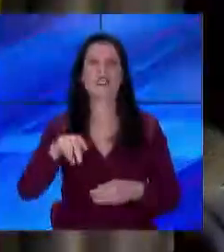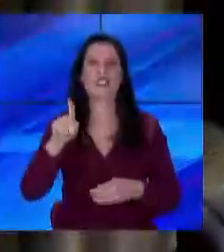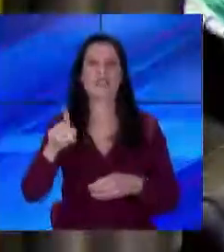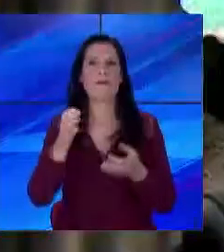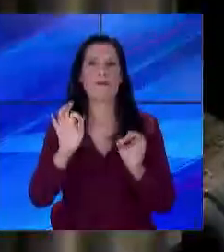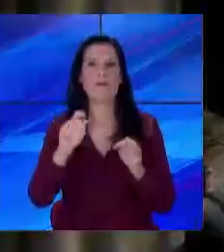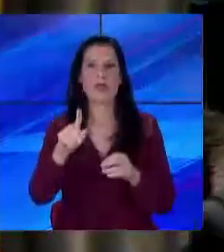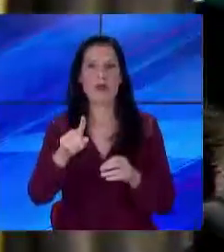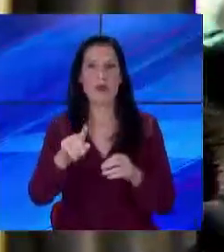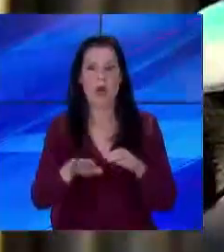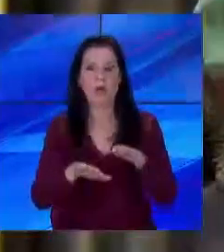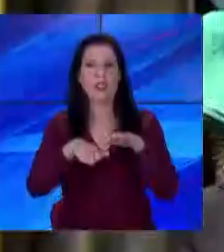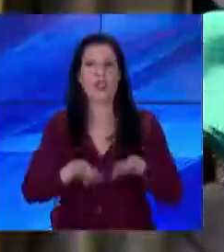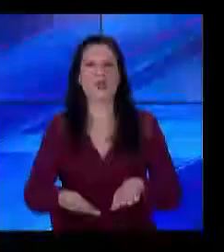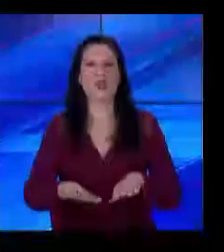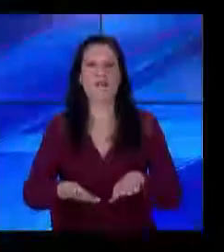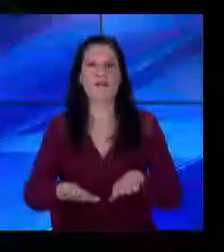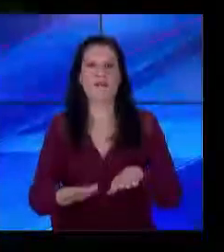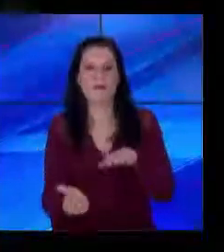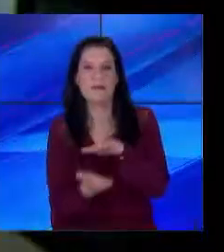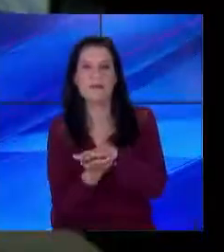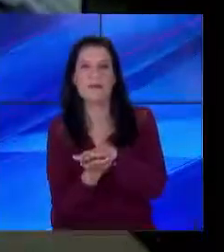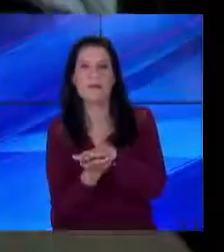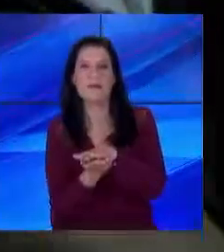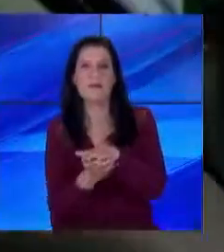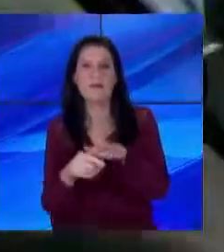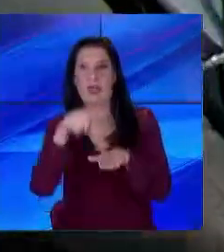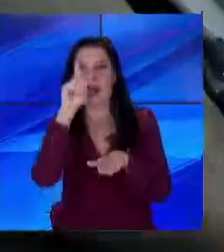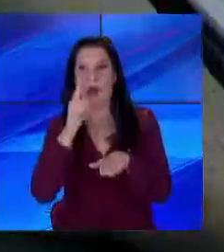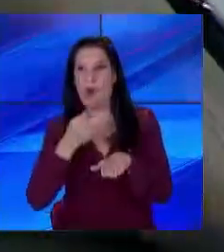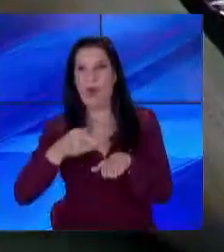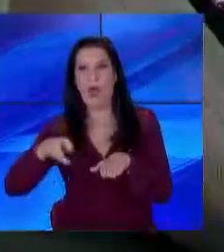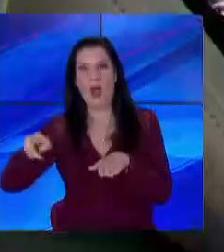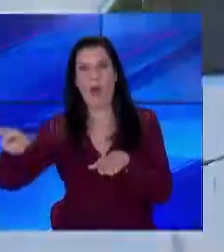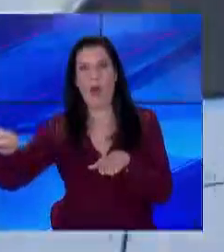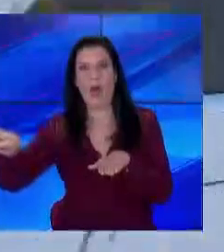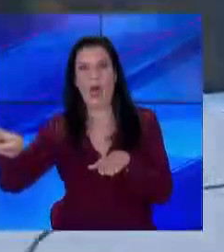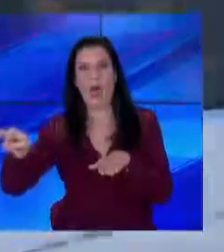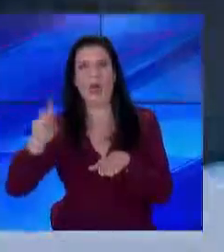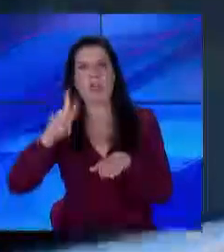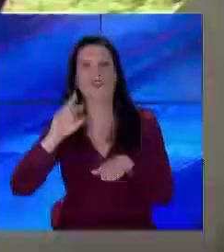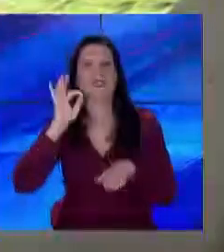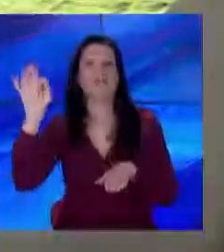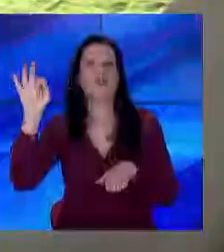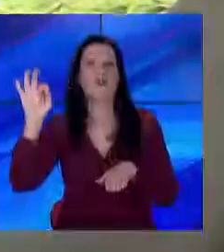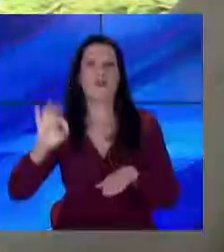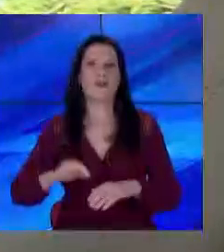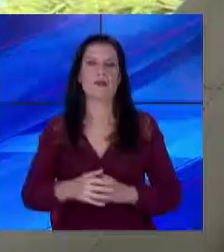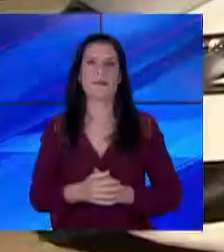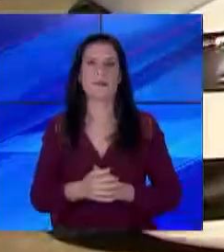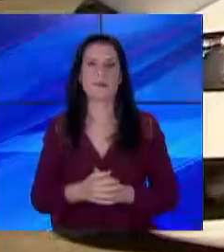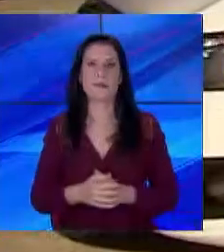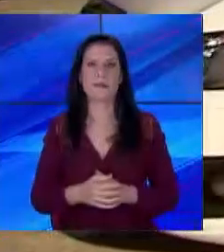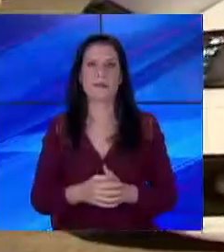המונחת על מושב הילד. כשההורה מתרחק מהמכונית, המערכת מתריעה בצפצוף. אופה!